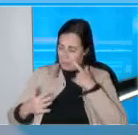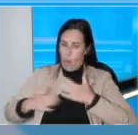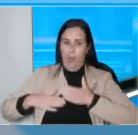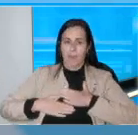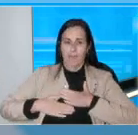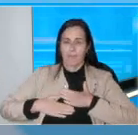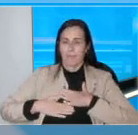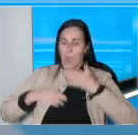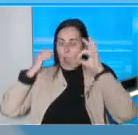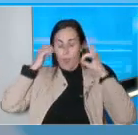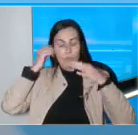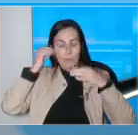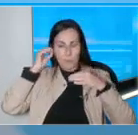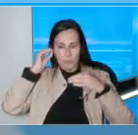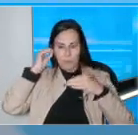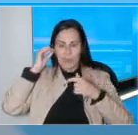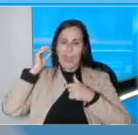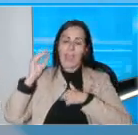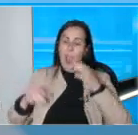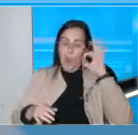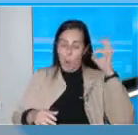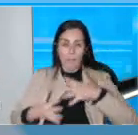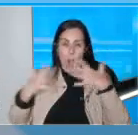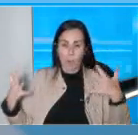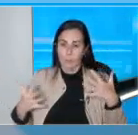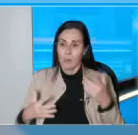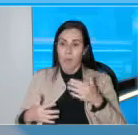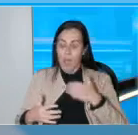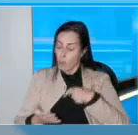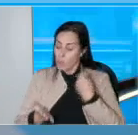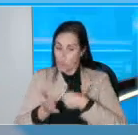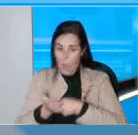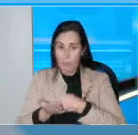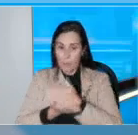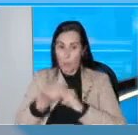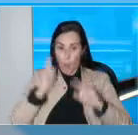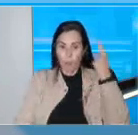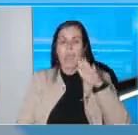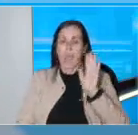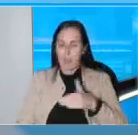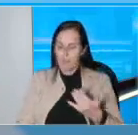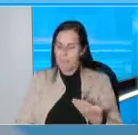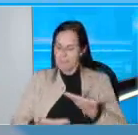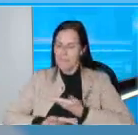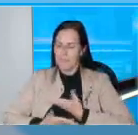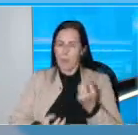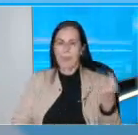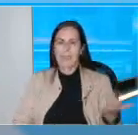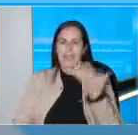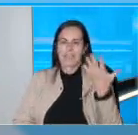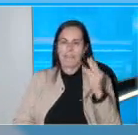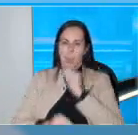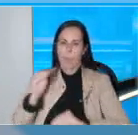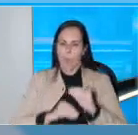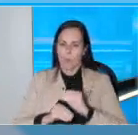הנה, הכוכבים הגדולים משחקים אצלנו, הכוכבים הגדולים, לא רק שאנחנו משלמים להם הרבה כסף, הם גם מכניסים הרבה כסף לקופת